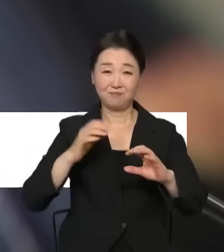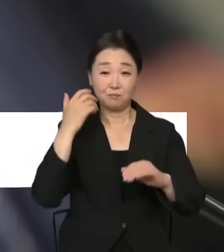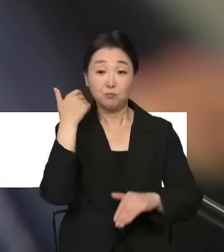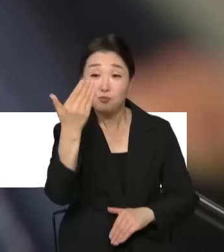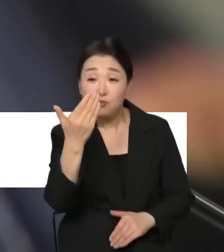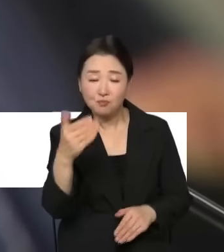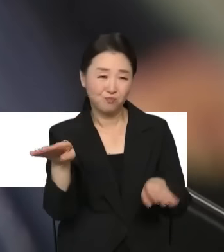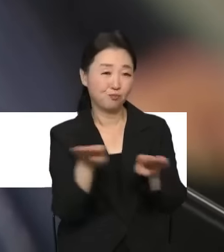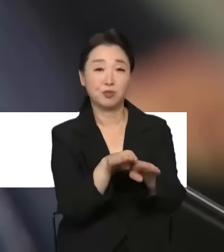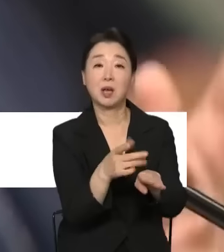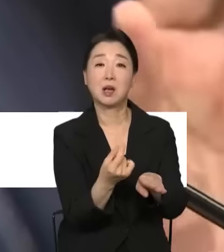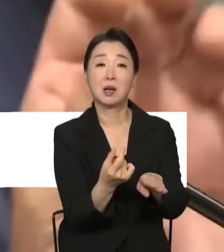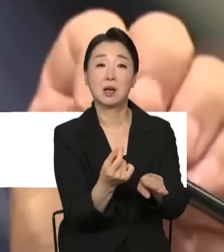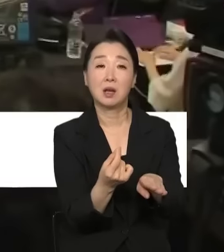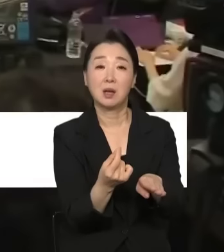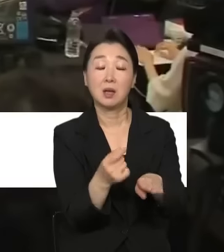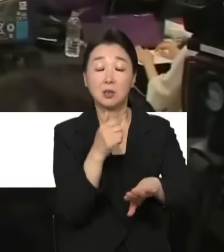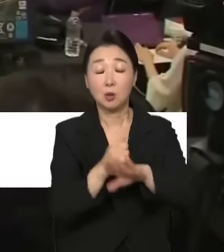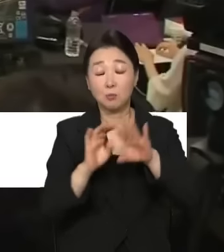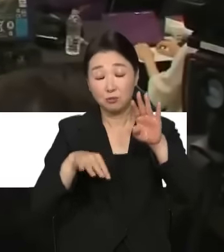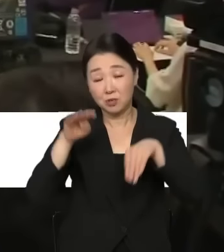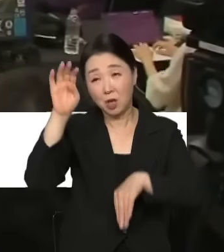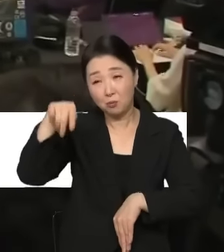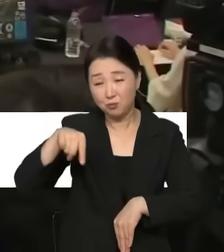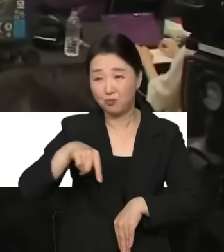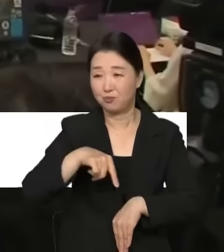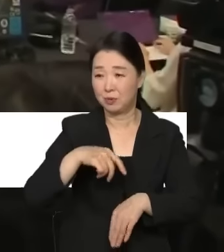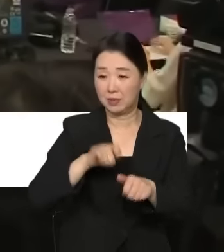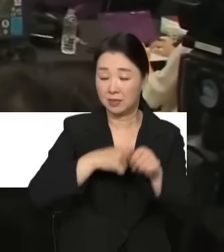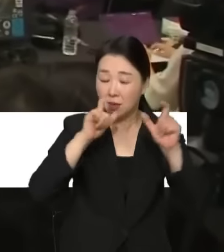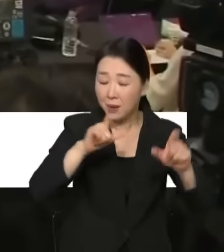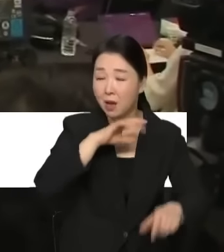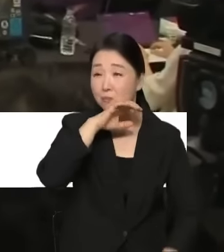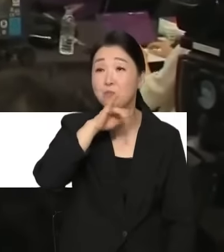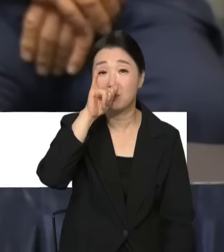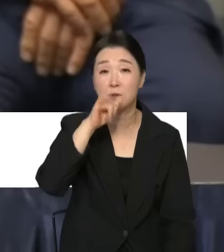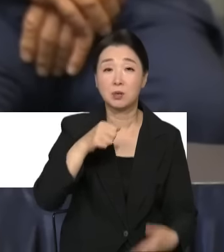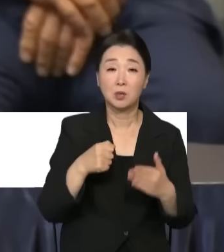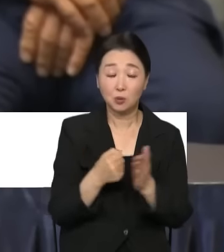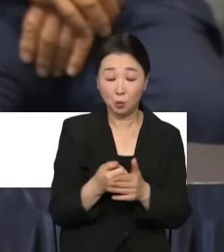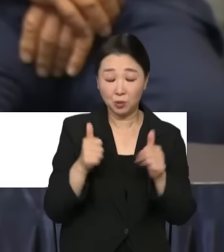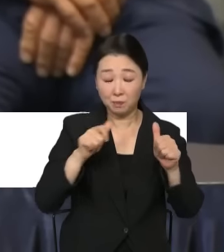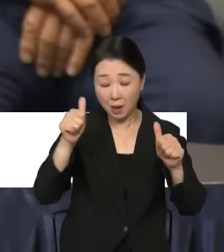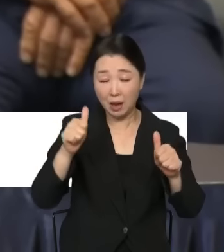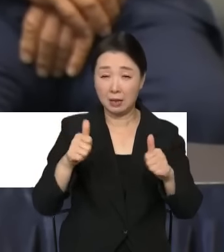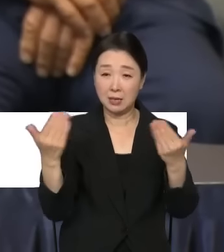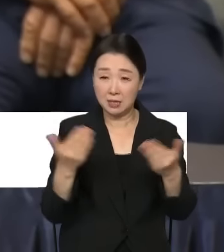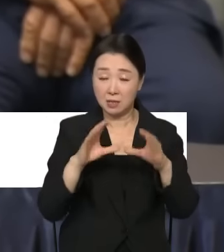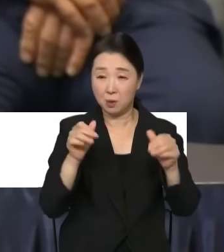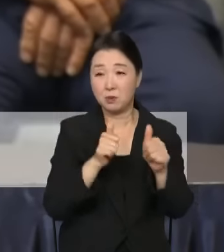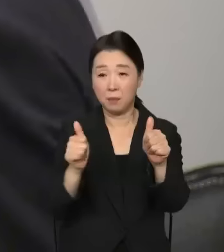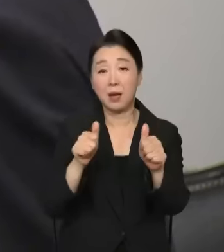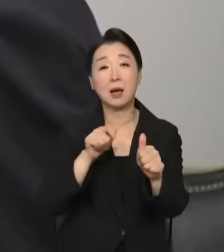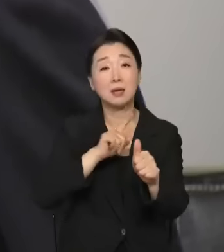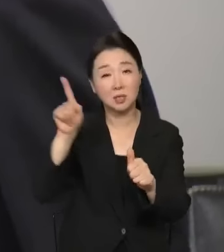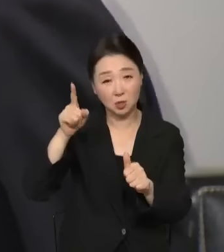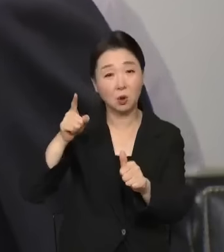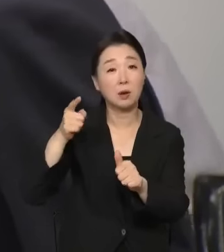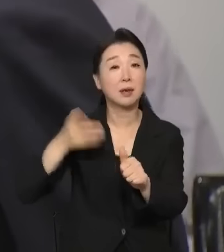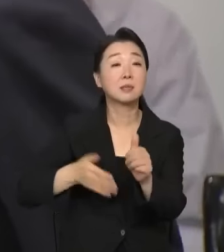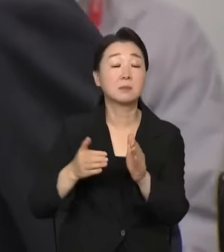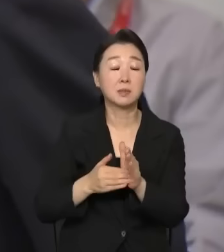회장은 문체부의 징계에 반발하며 법원의 직무 정지에 대한 취소 소송과 집행 정지 가처분 신청을 냈습니다.